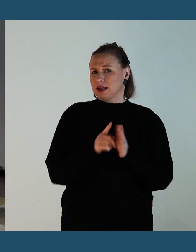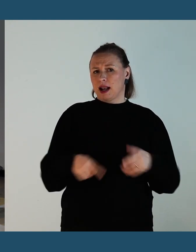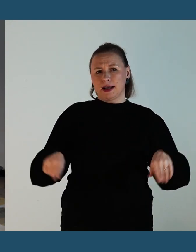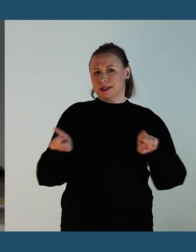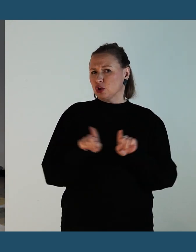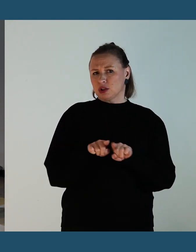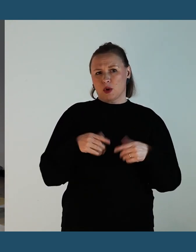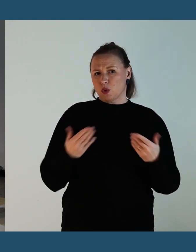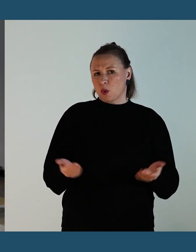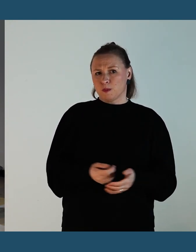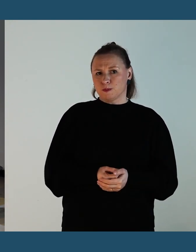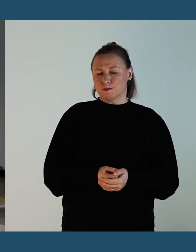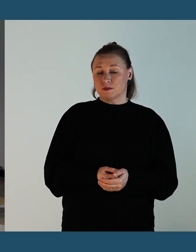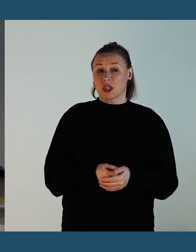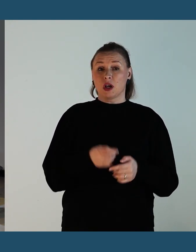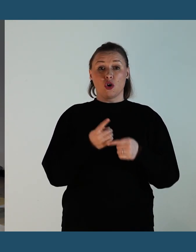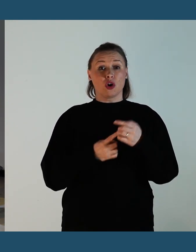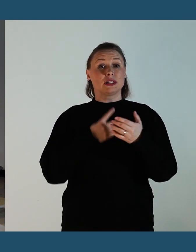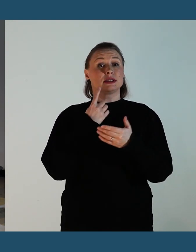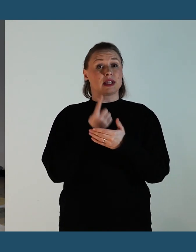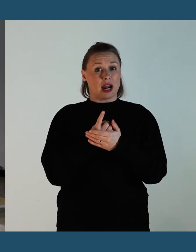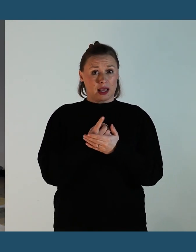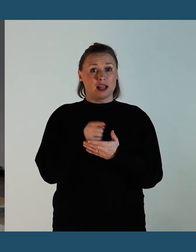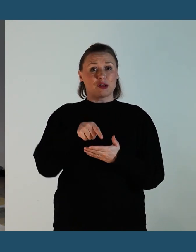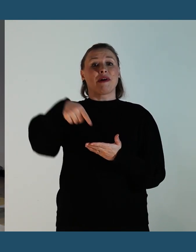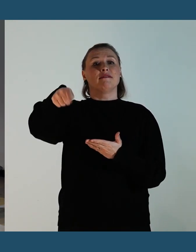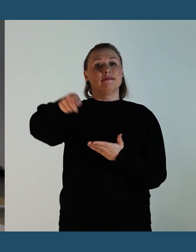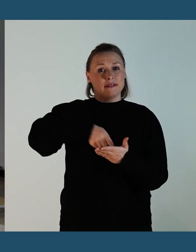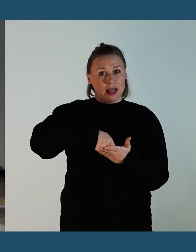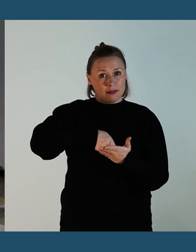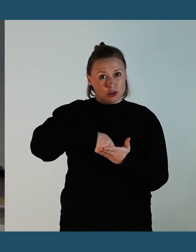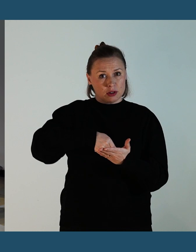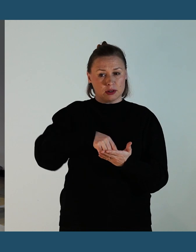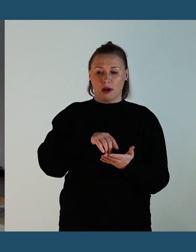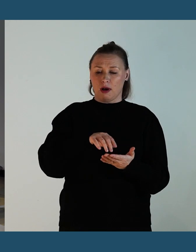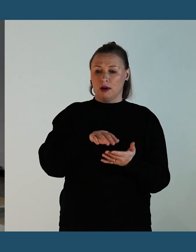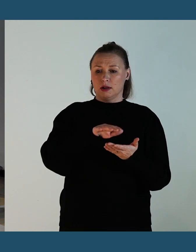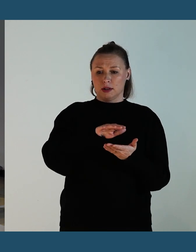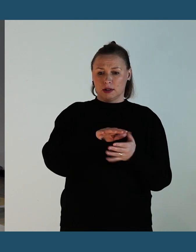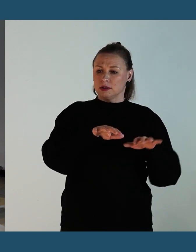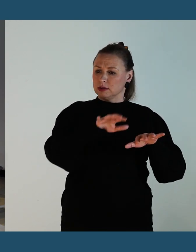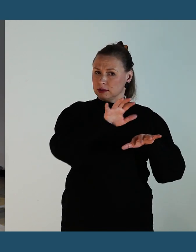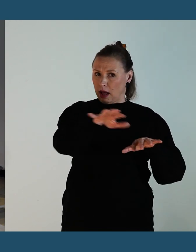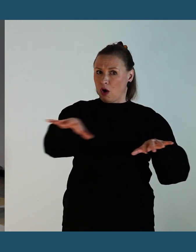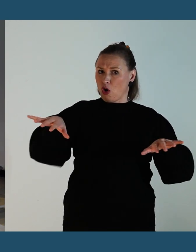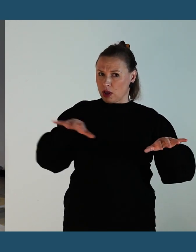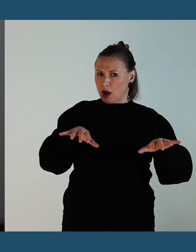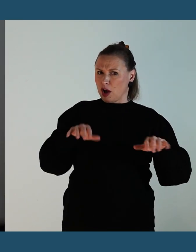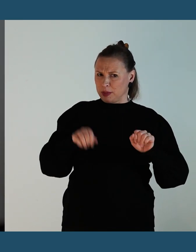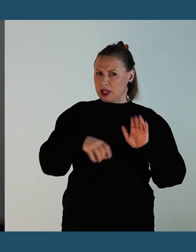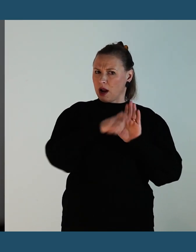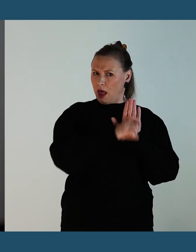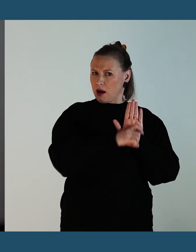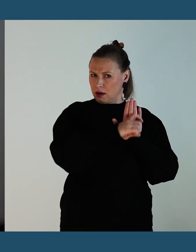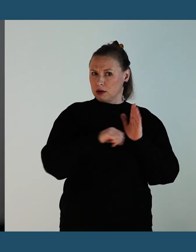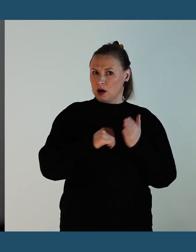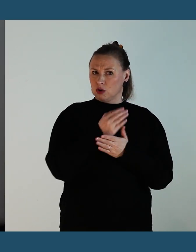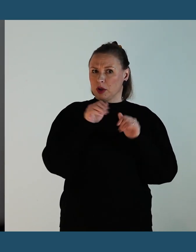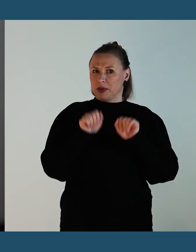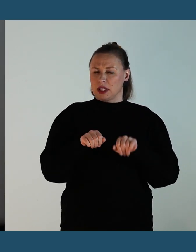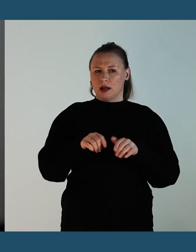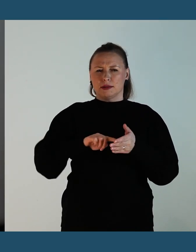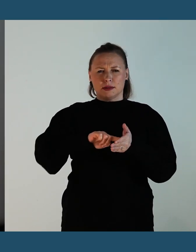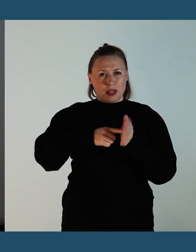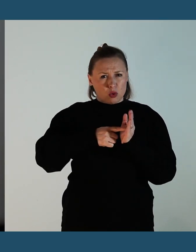se olisi tärkeää, että siihen niin kuin velvoitettaisiin yksinkertaisesti myös niin kuin lainsäädännön tasolla tiukemmin, että sitten tulisi